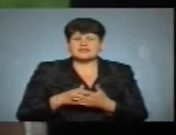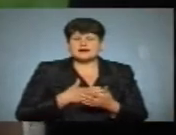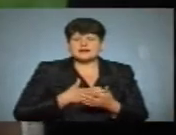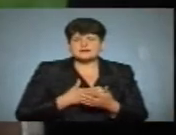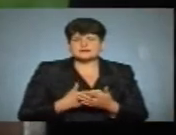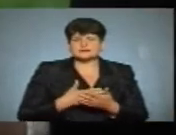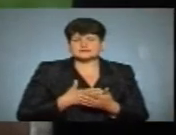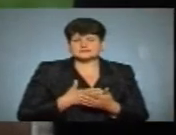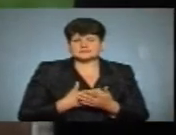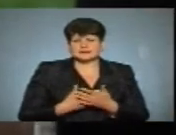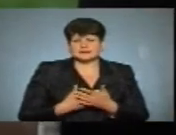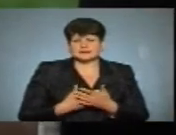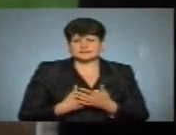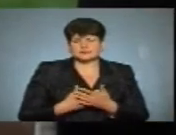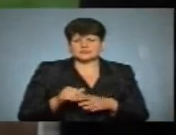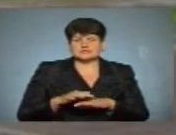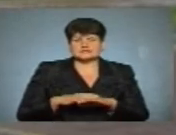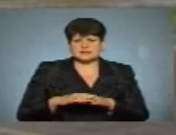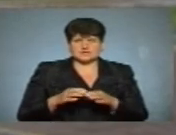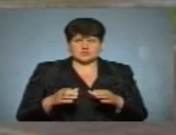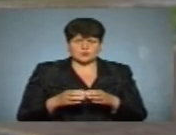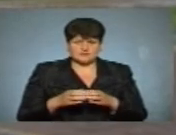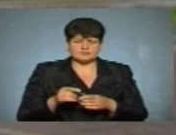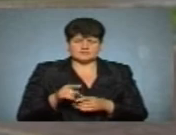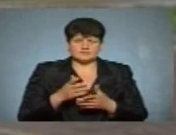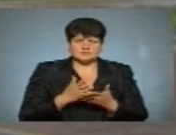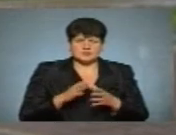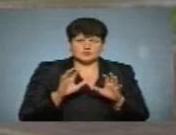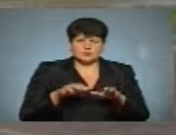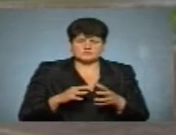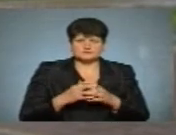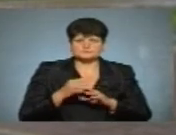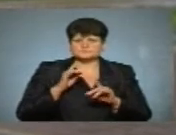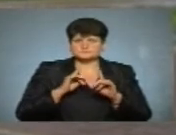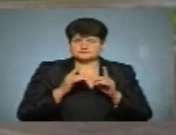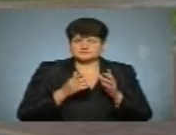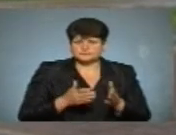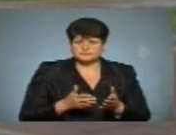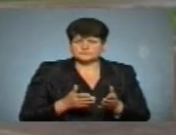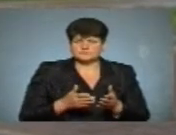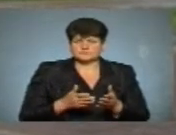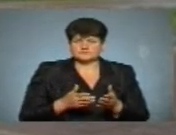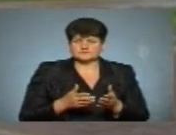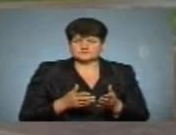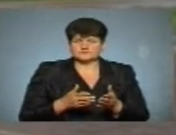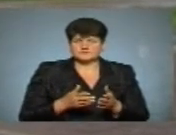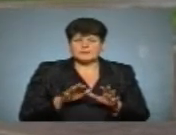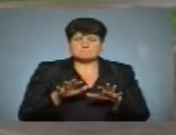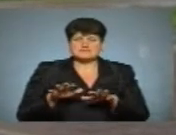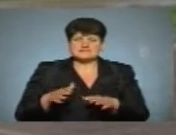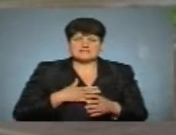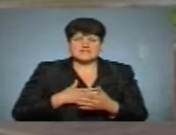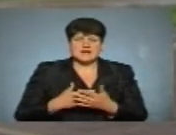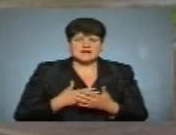активного зрізу населення громади. Тобто там і голови селищних рад, і місцеві